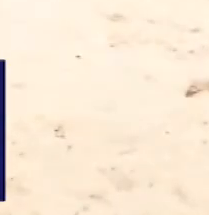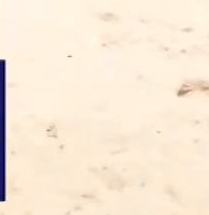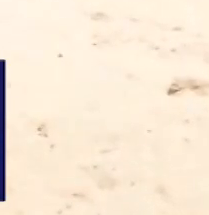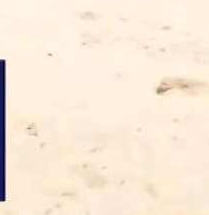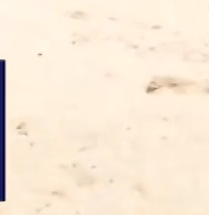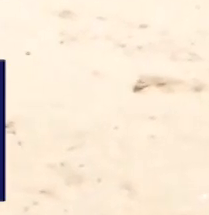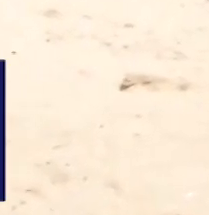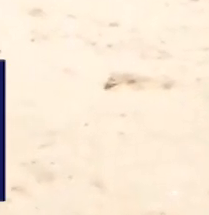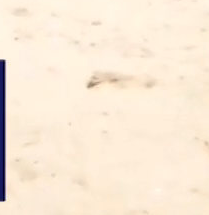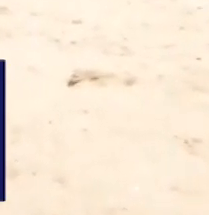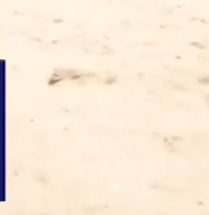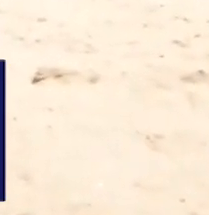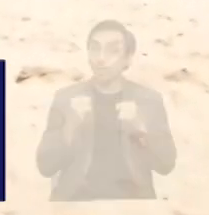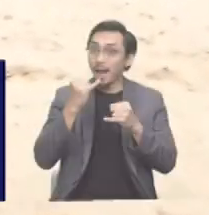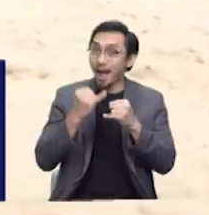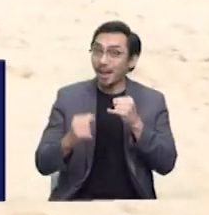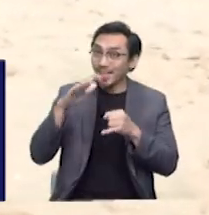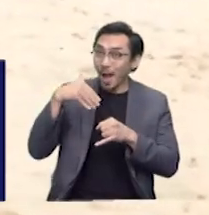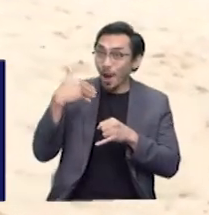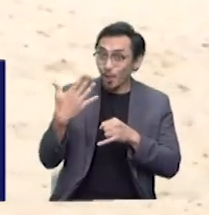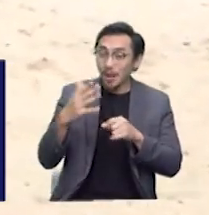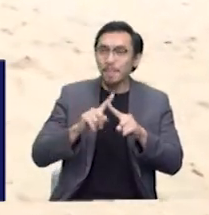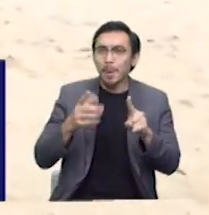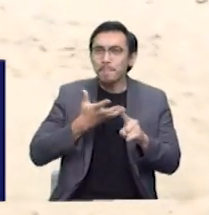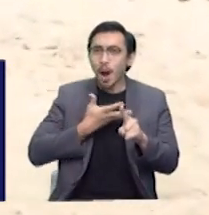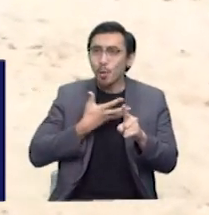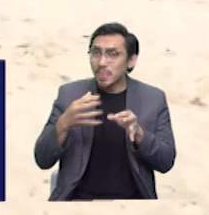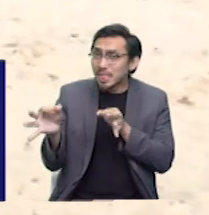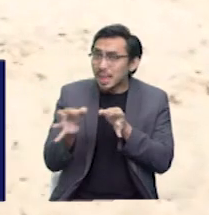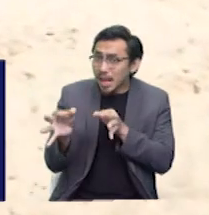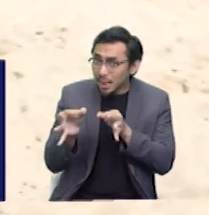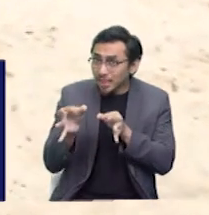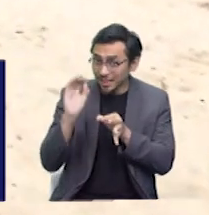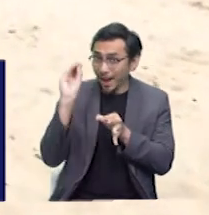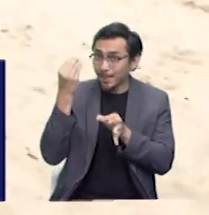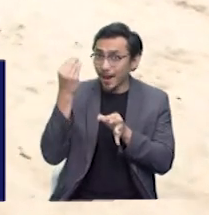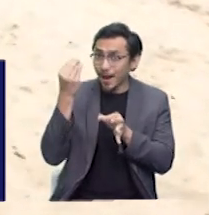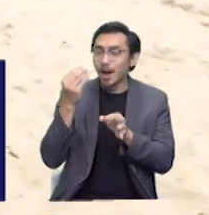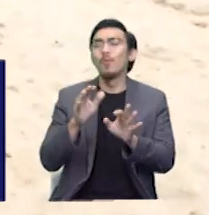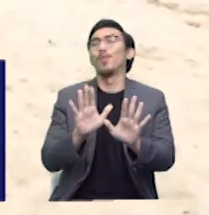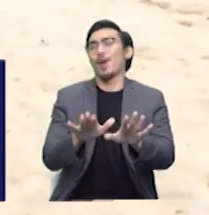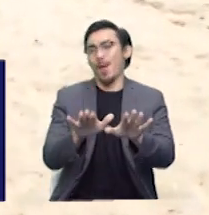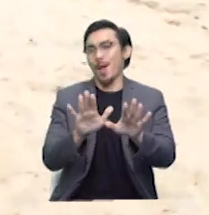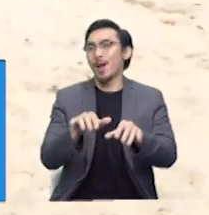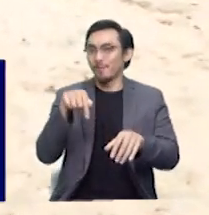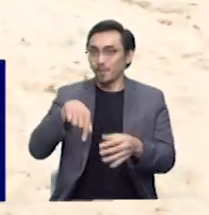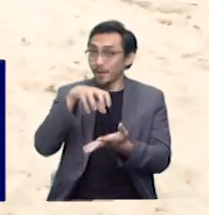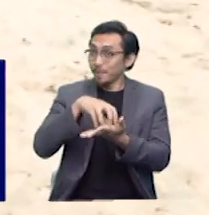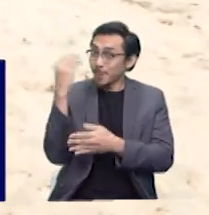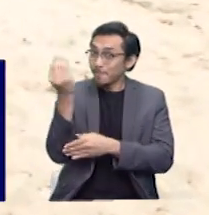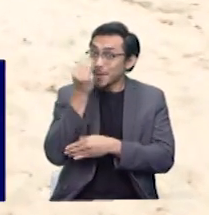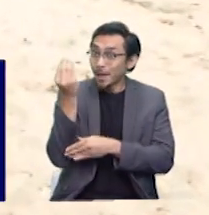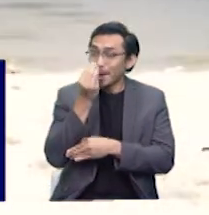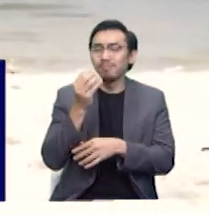Liburan akhir tahun tapi tidak bisa jauh-jauh dari Jakarta? Tenang, karena masih banyak wisata menarik di sekitar Jakarta yang